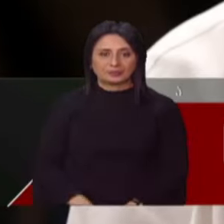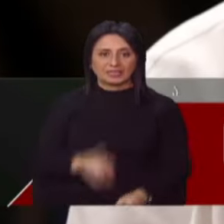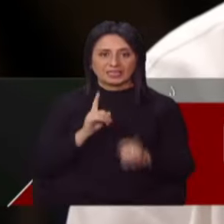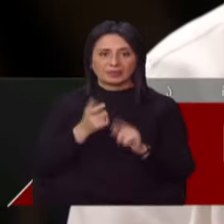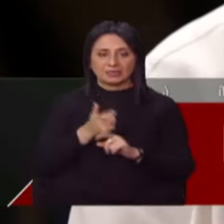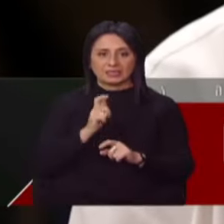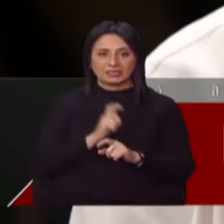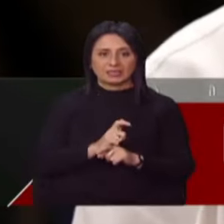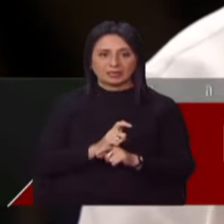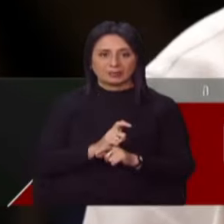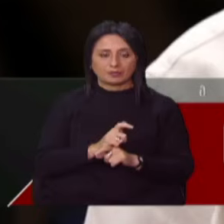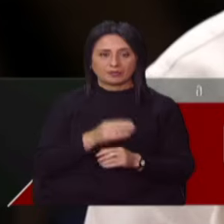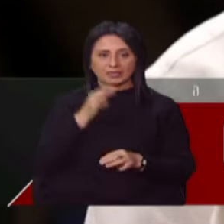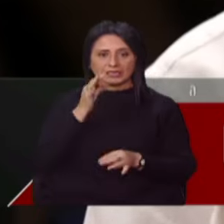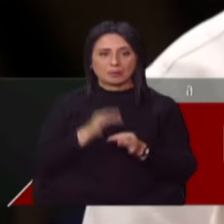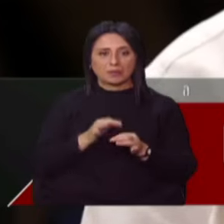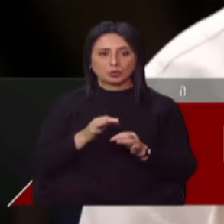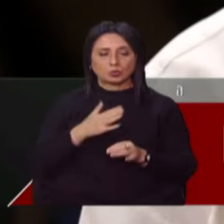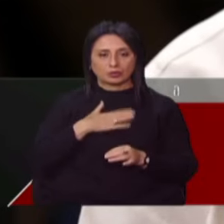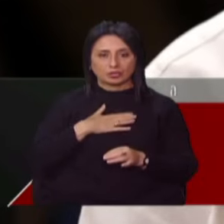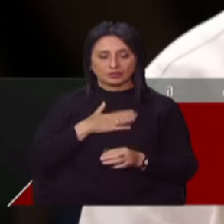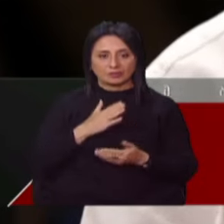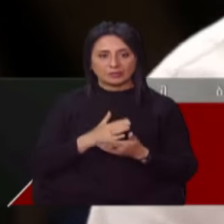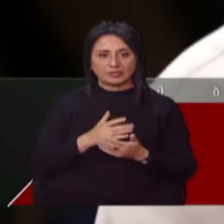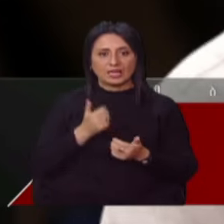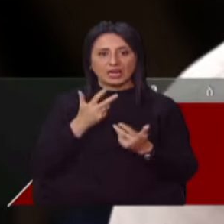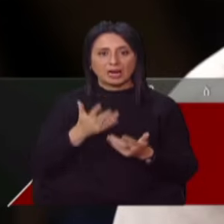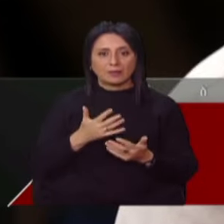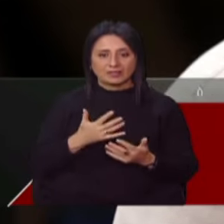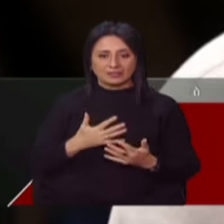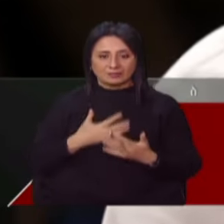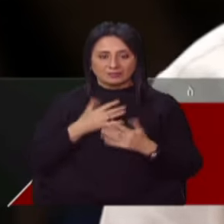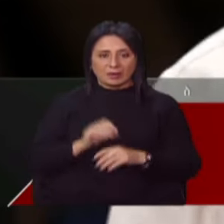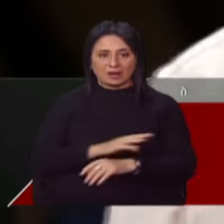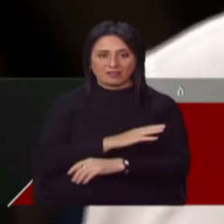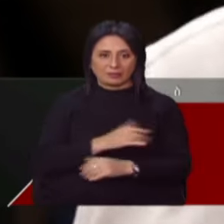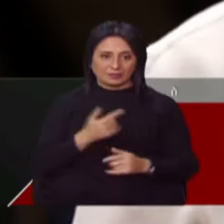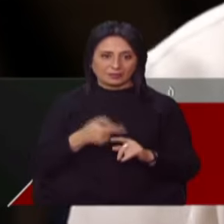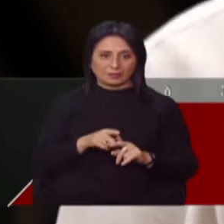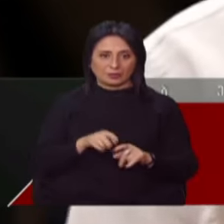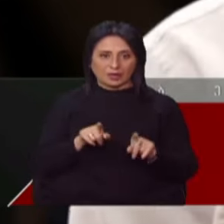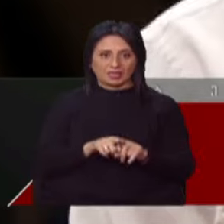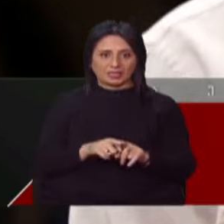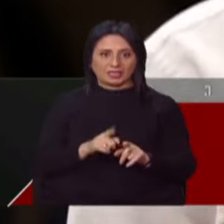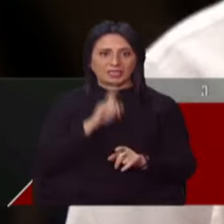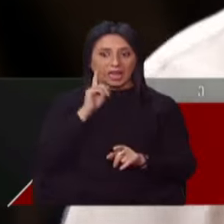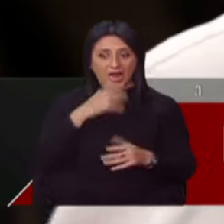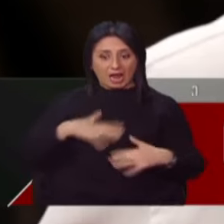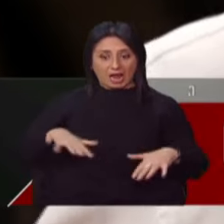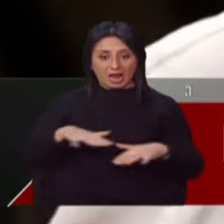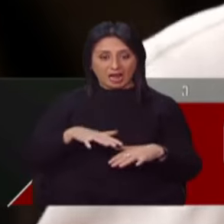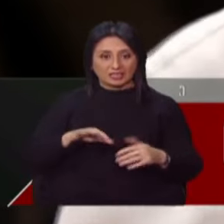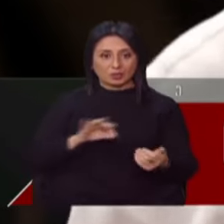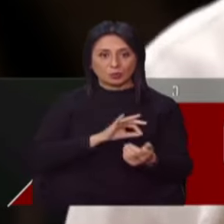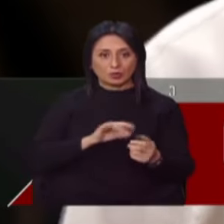Ამდენად ძალიან საპასუხისგებლოა ეს ჩვენთვის, რამდენადაც ამაღლებელია, რომ ასეთი ახალგაზრდები